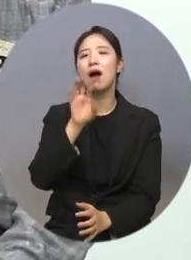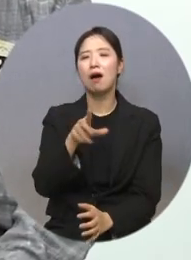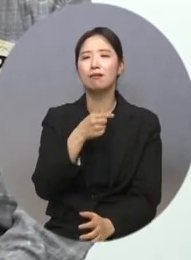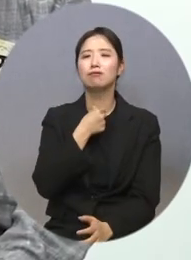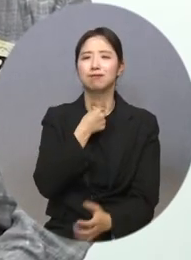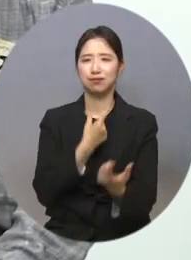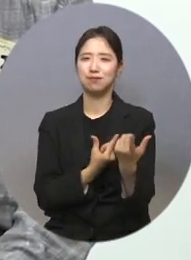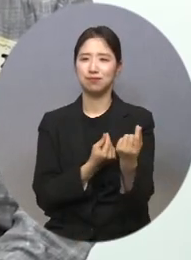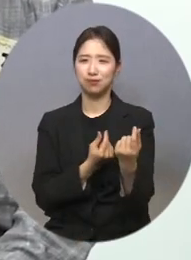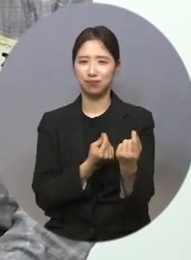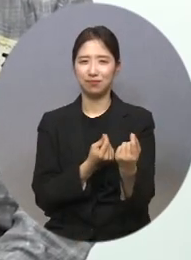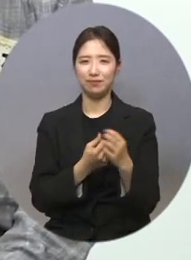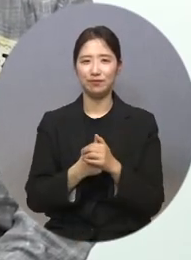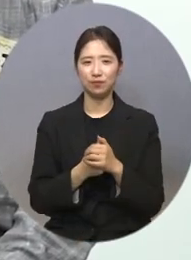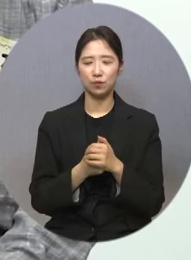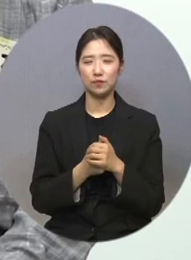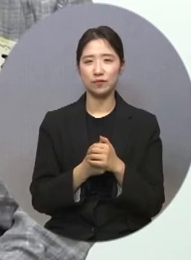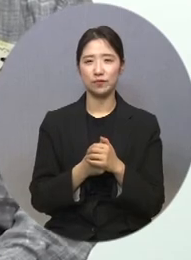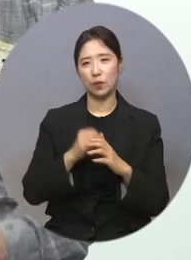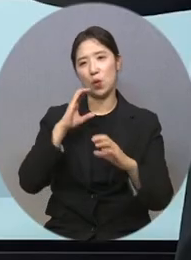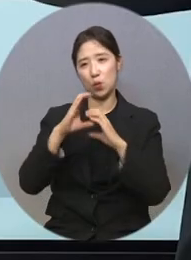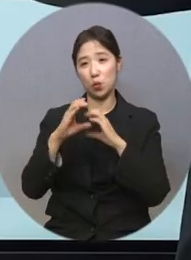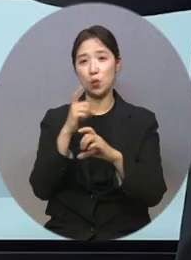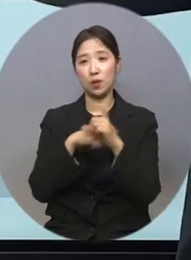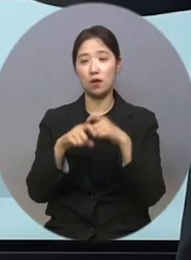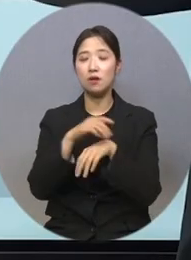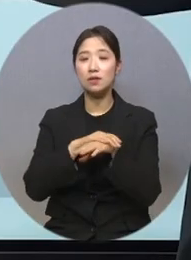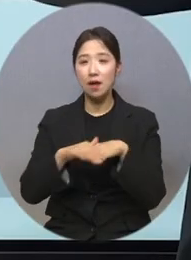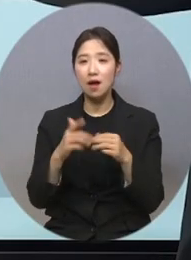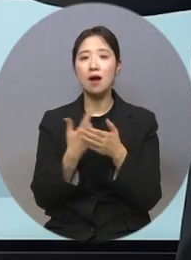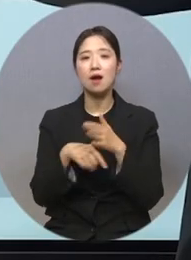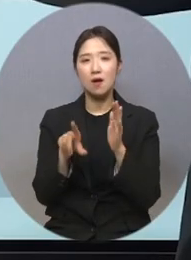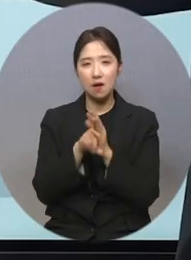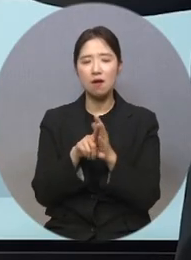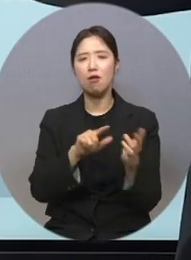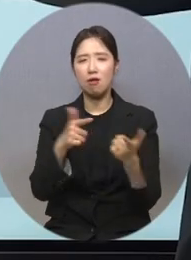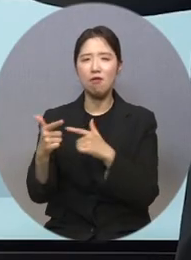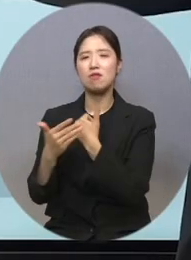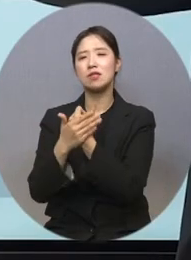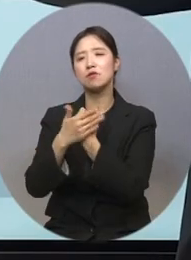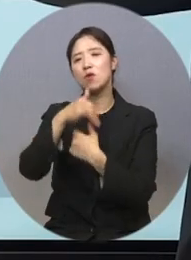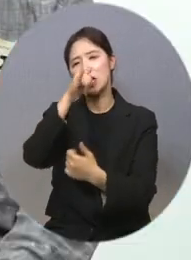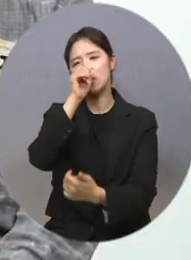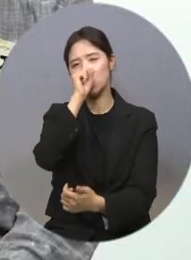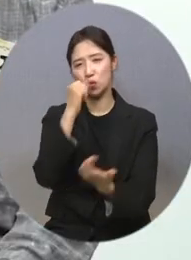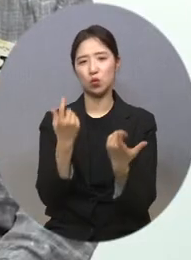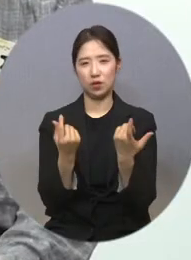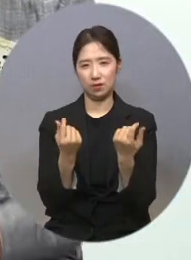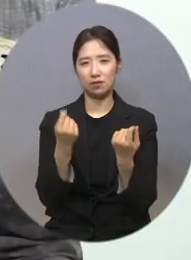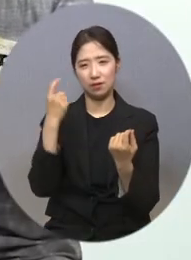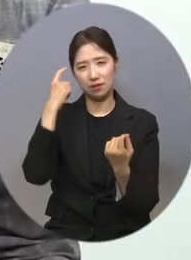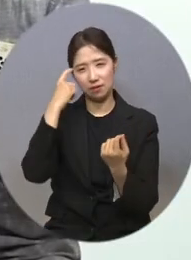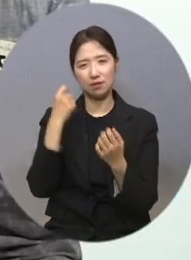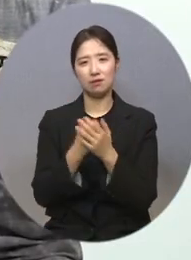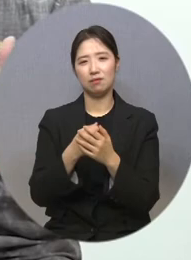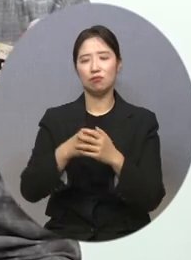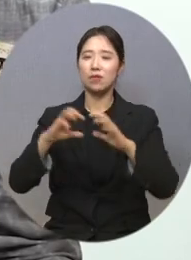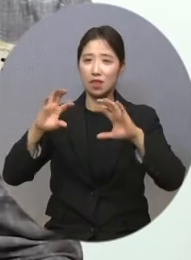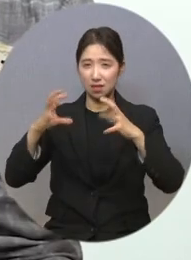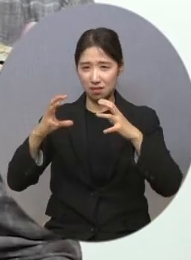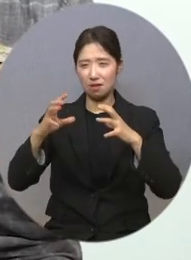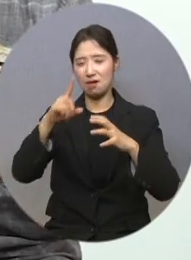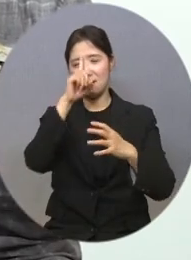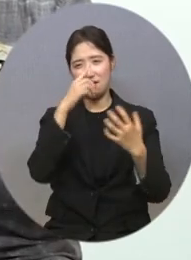말이기도 하거든요. 그래서 소통을 더 잘할 수 있도록 좀 여러 지원이 있었으면 좋겠다. 좀 저는 생각이 돼. 뭐 국가적으로든